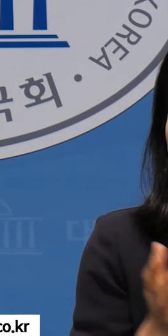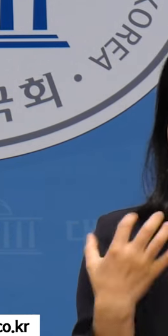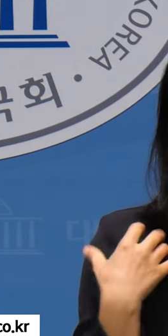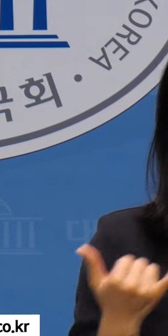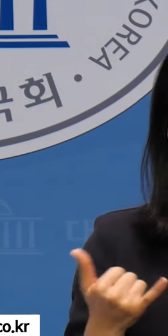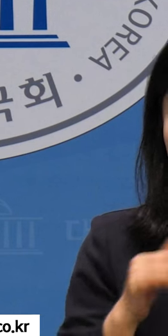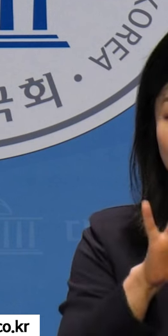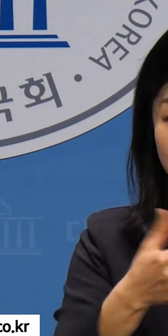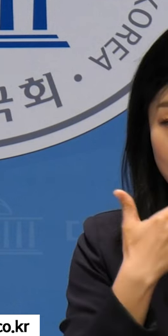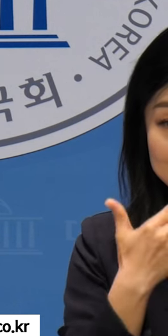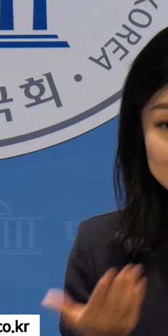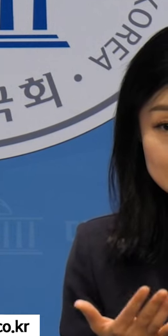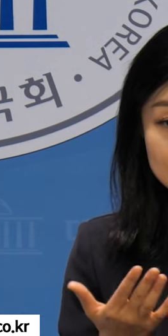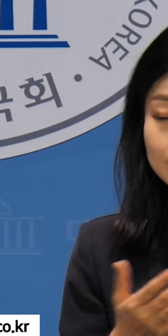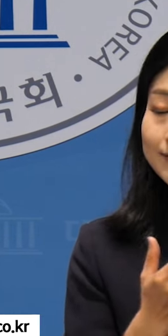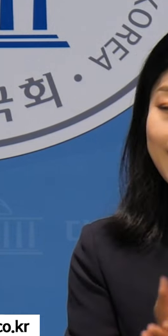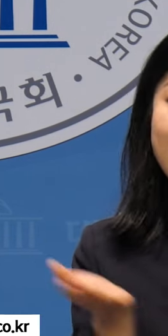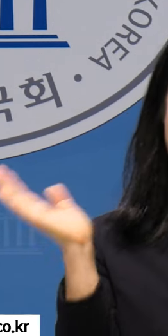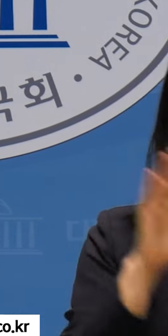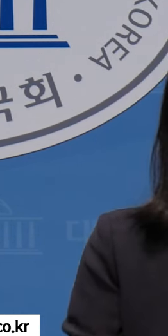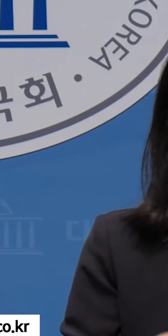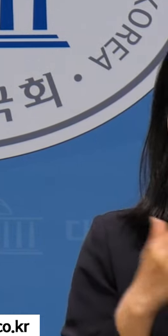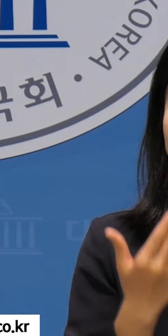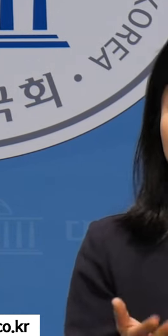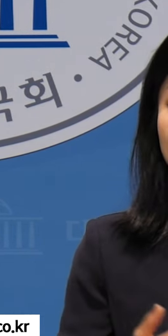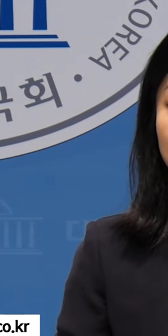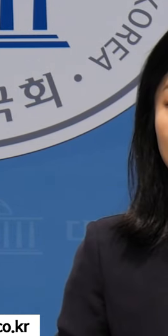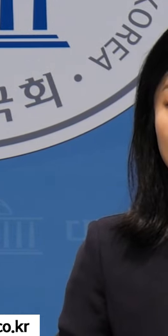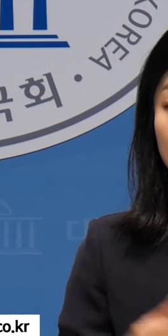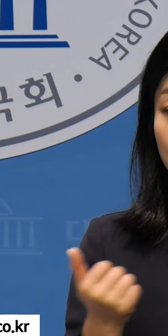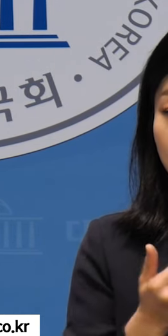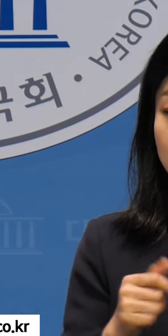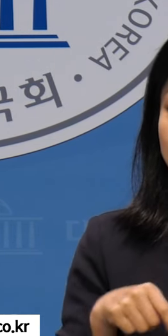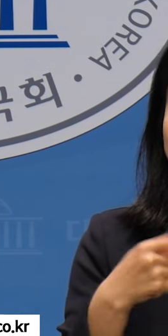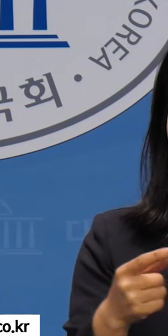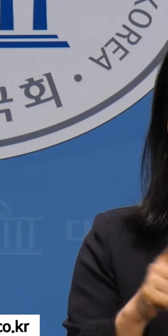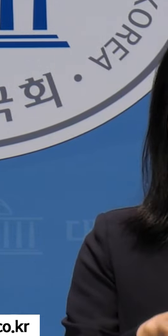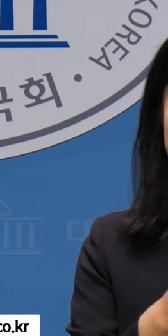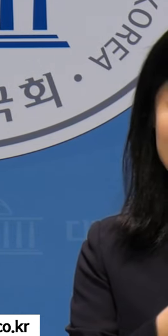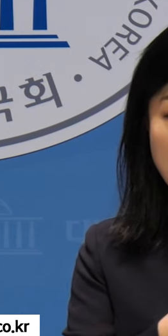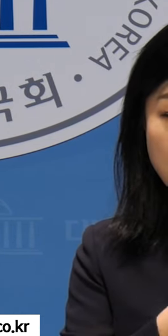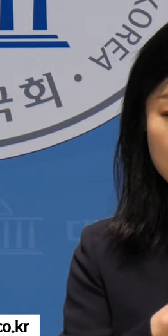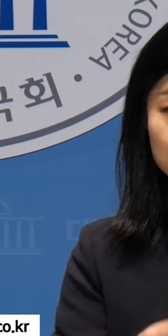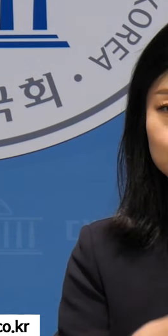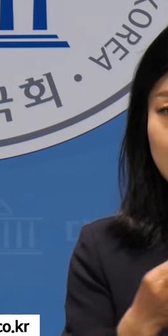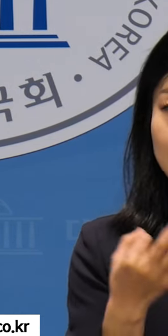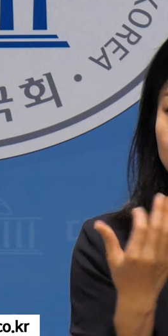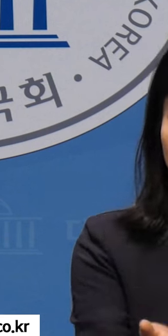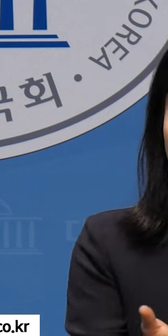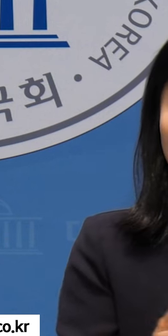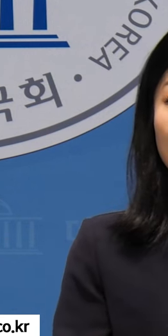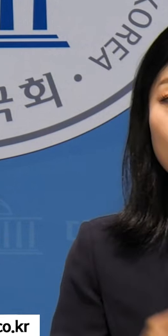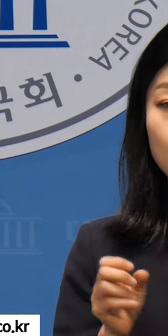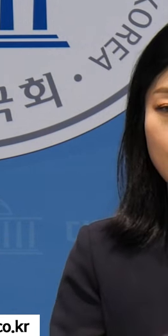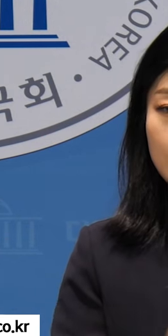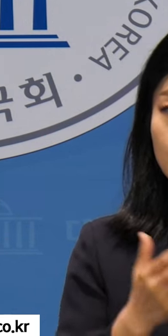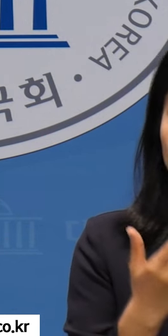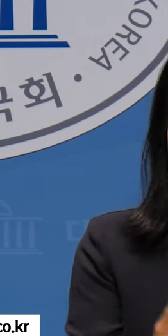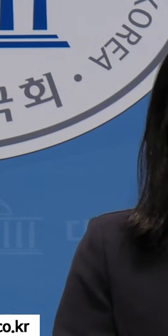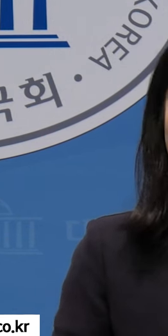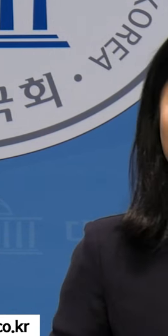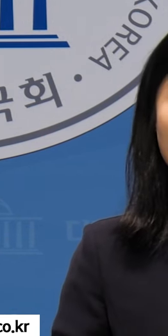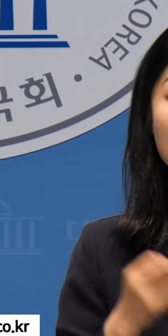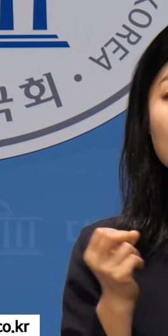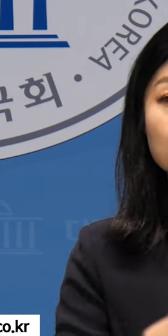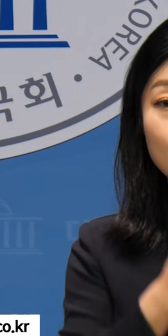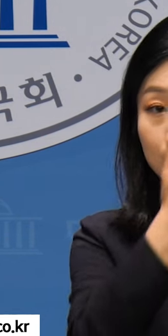문화를 개혁하겠습니다. 각종 회의와 간담회에 참석하는 당원들에게 참석수당과 편의 제공을 보장하고 이를